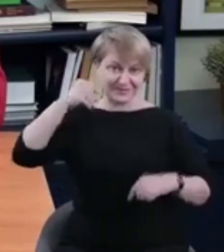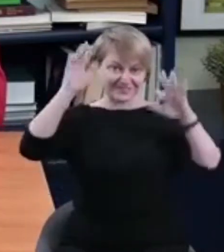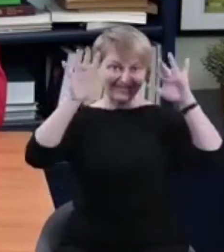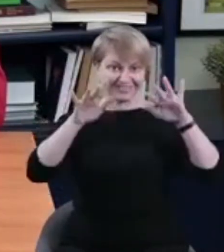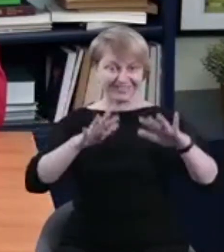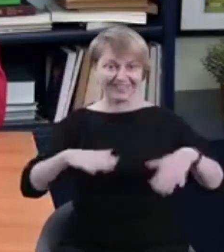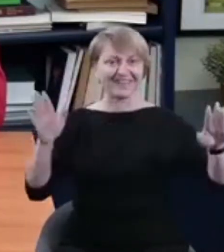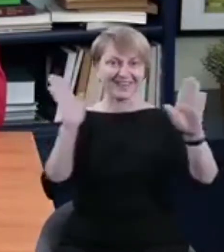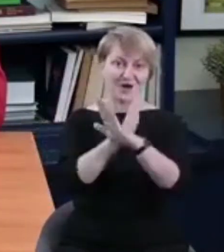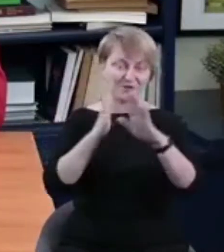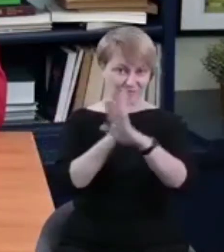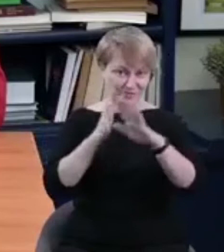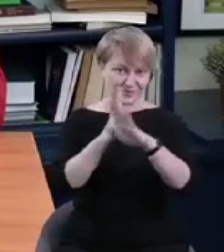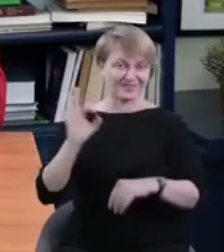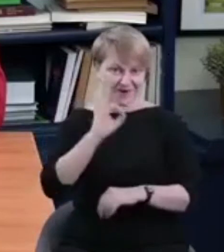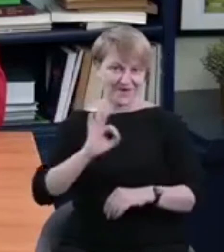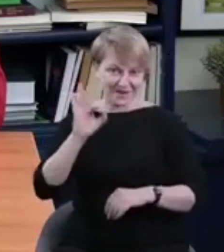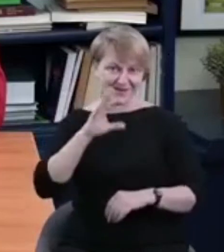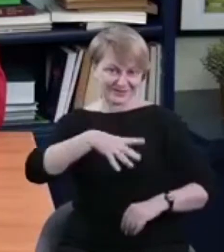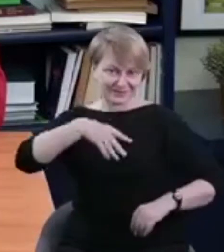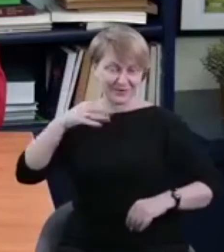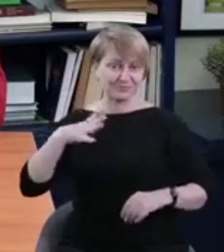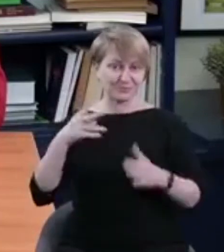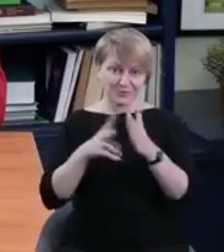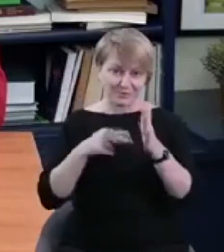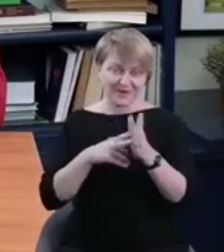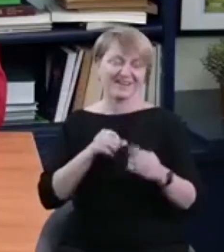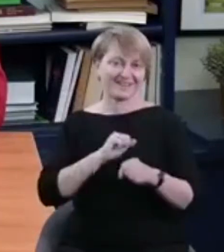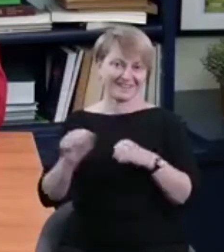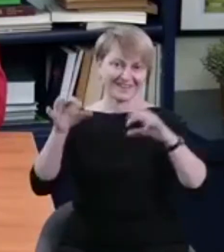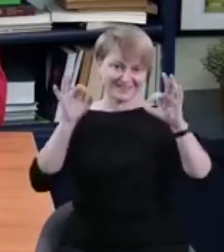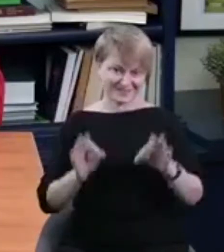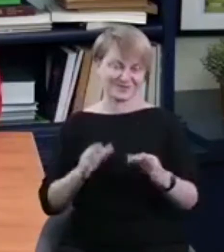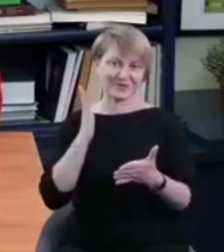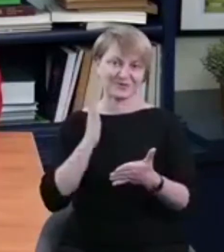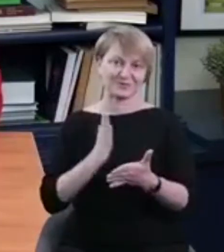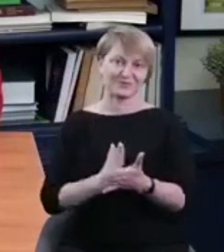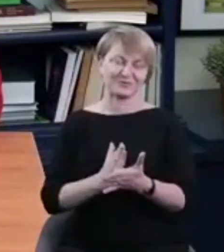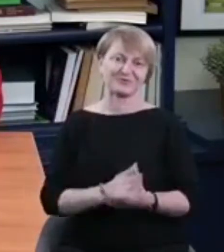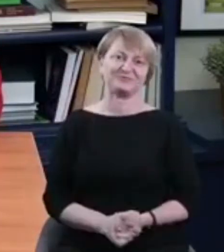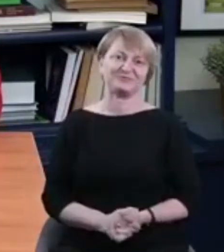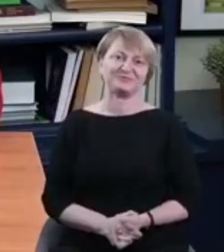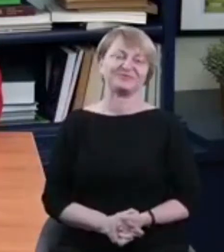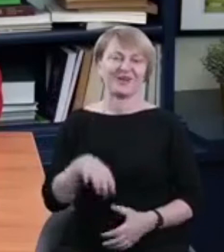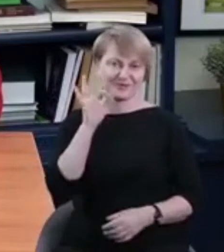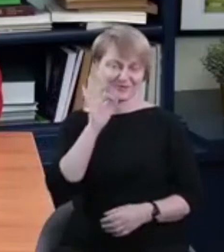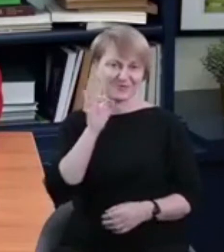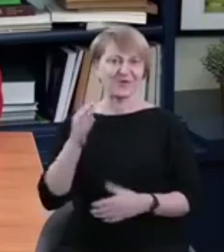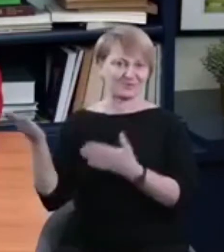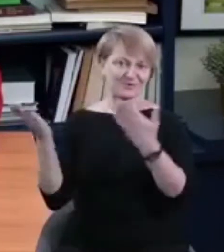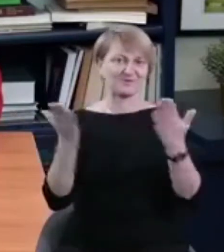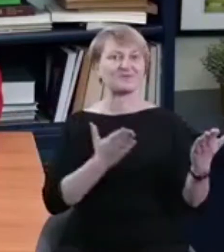ten klimat tego nauczyć się przy okazji świąt brakowało brakowało już jest ale ale to dobrze zachęcam do